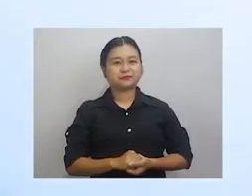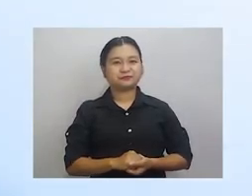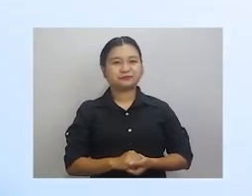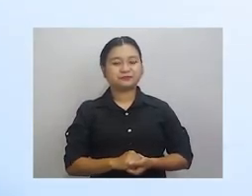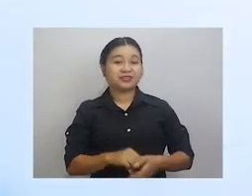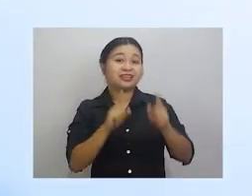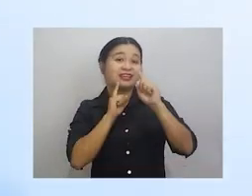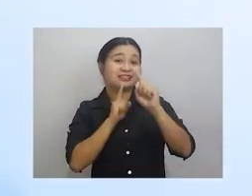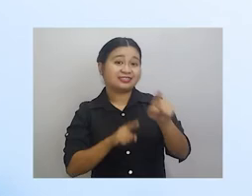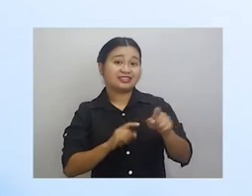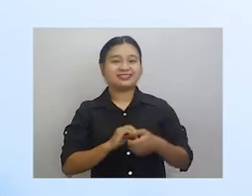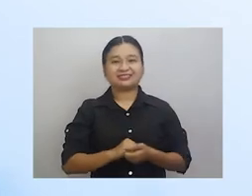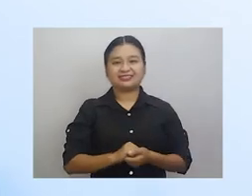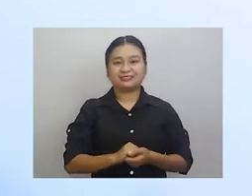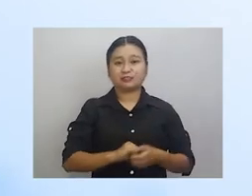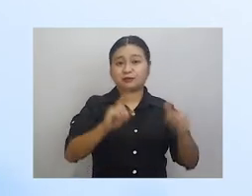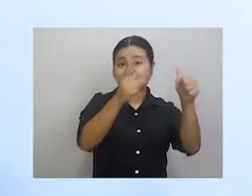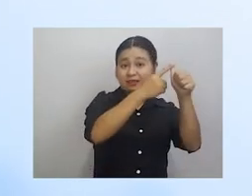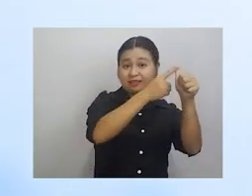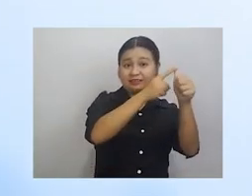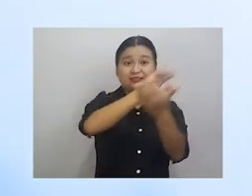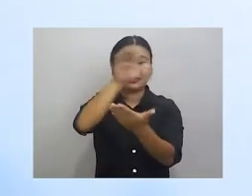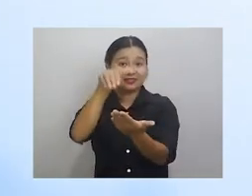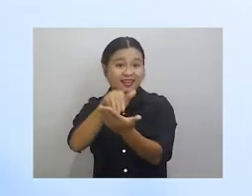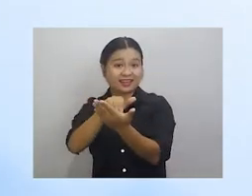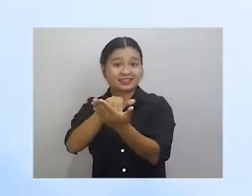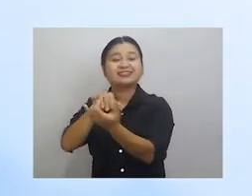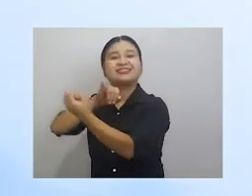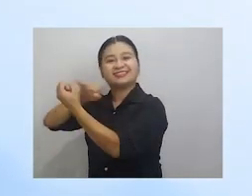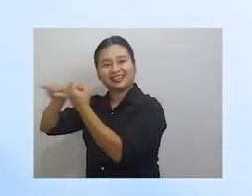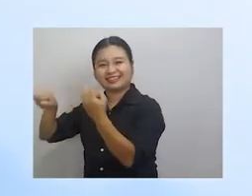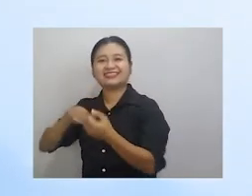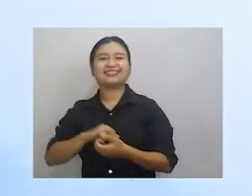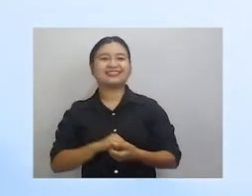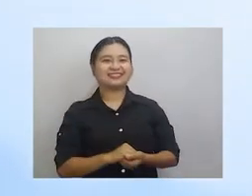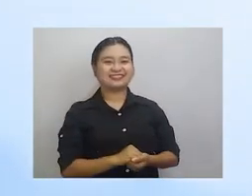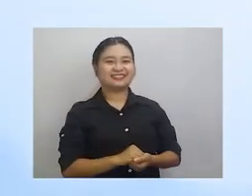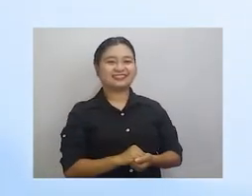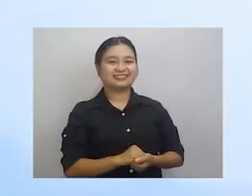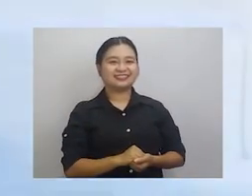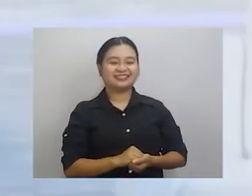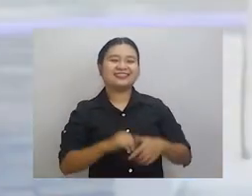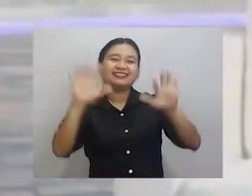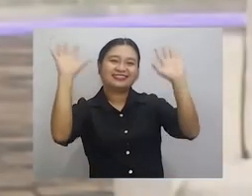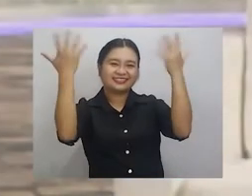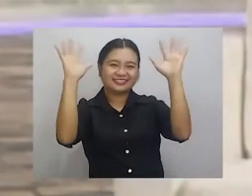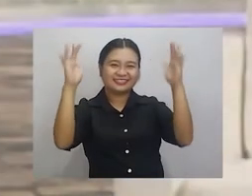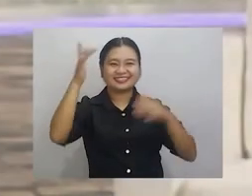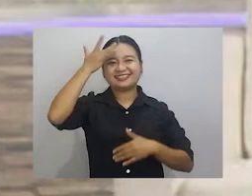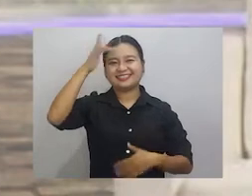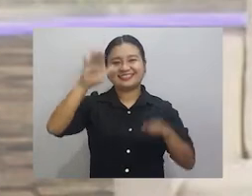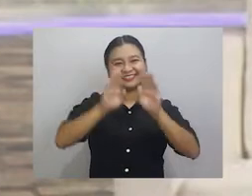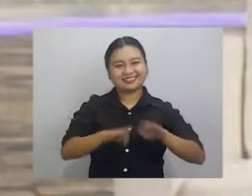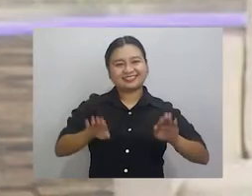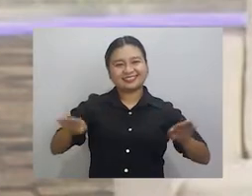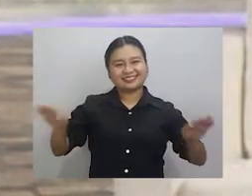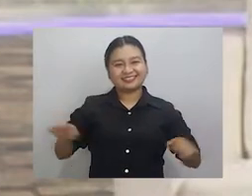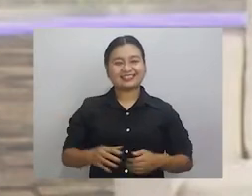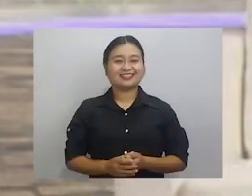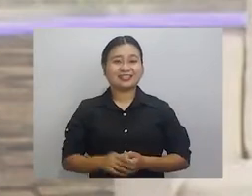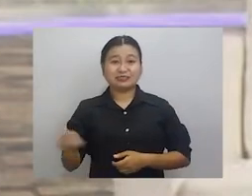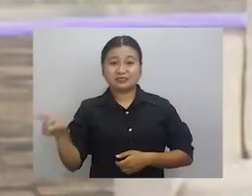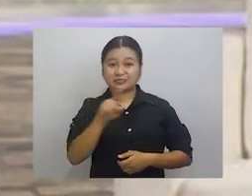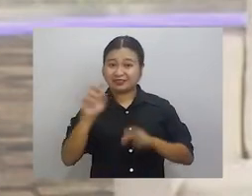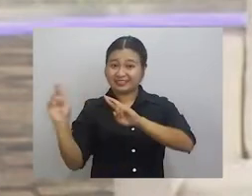Ang sagot ay unahan, gitna, at hulihan. Ang gagaling ninyo talaga mga bata. Handang-handa